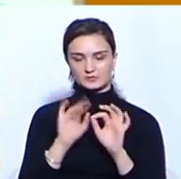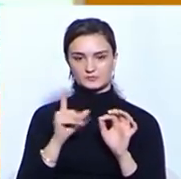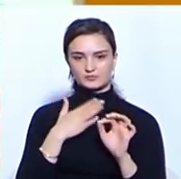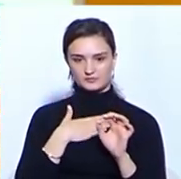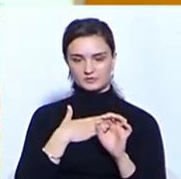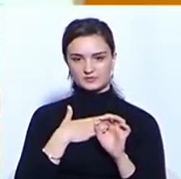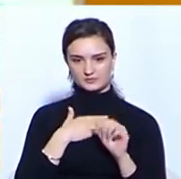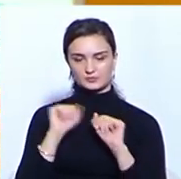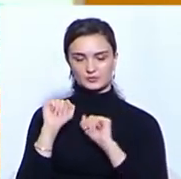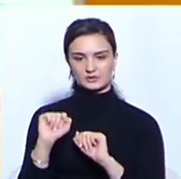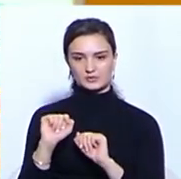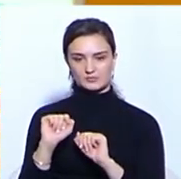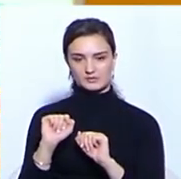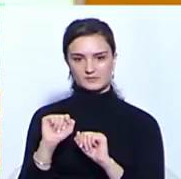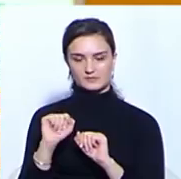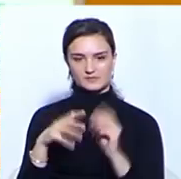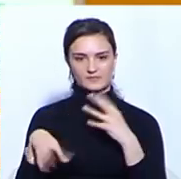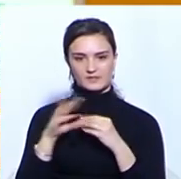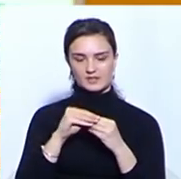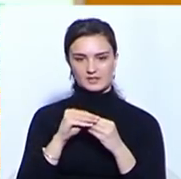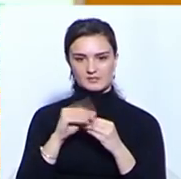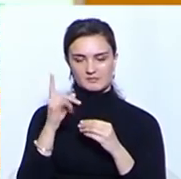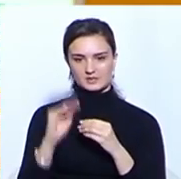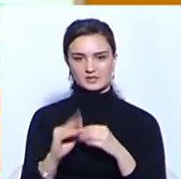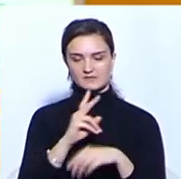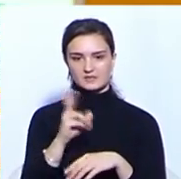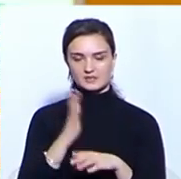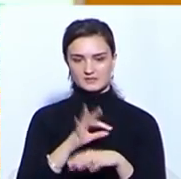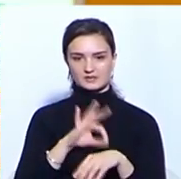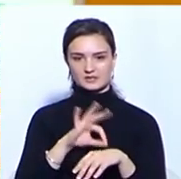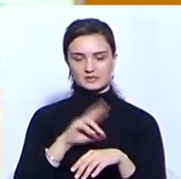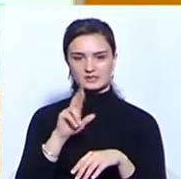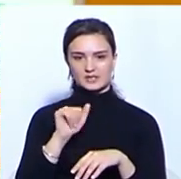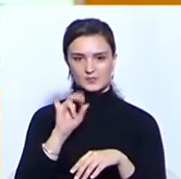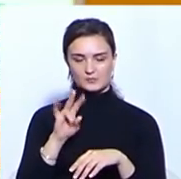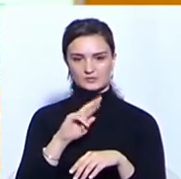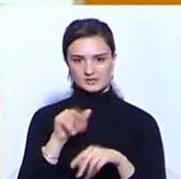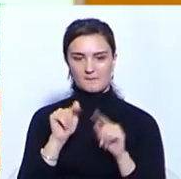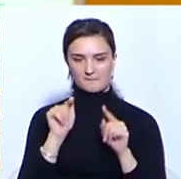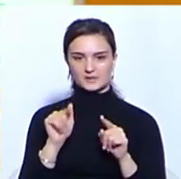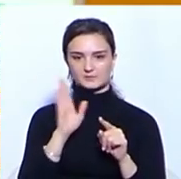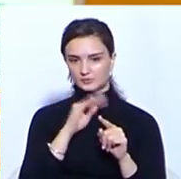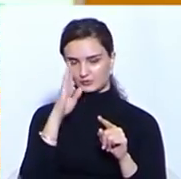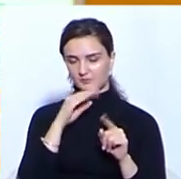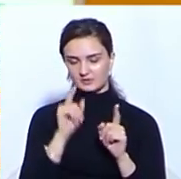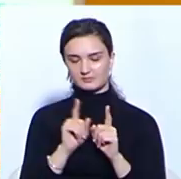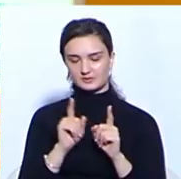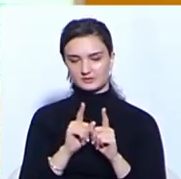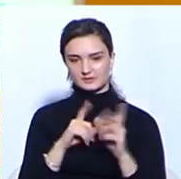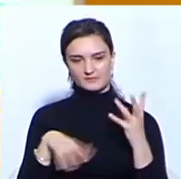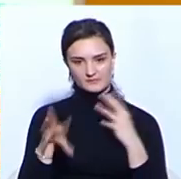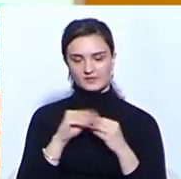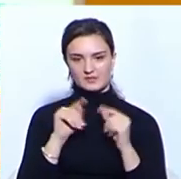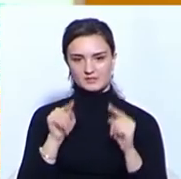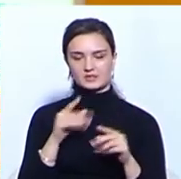ჩვენ სოლიდარობას უცხადებთ ყველა პატარას, ვისაც აქვს დაუნის სინდრომი და მათ მშობლებს, რადგან